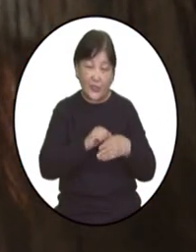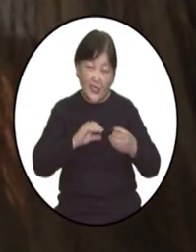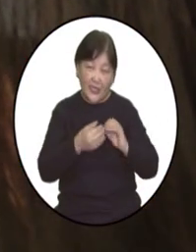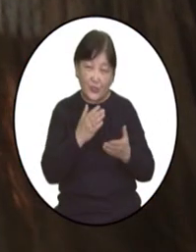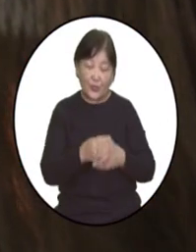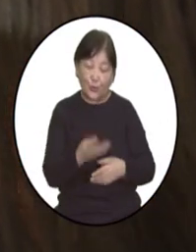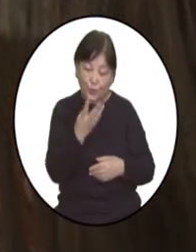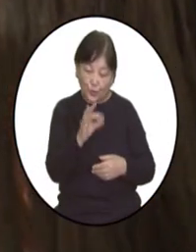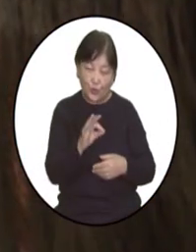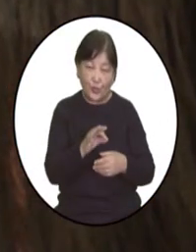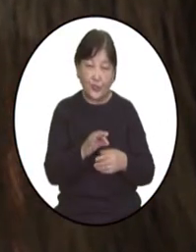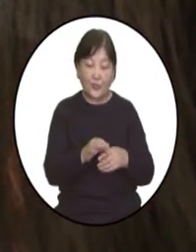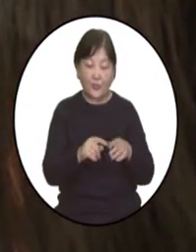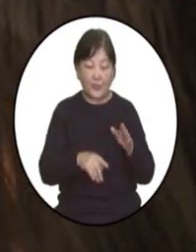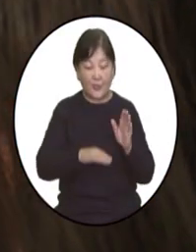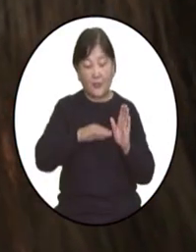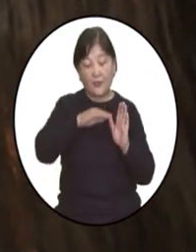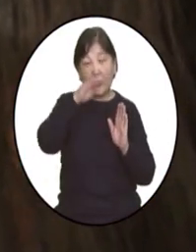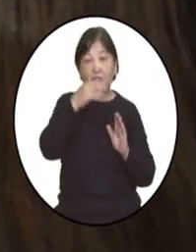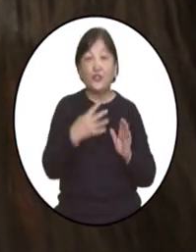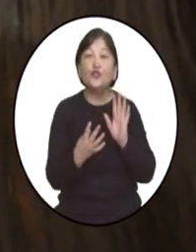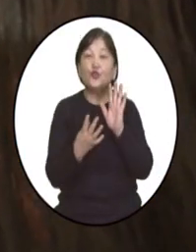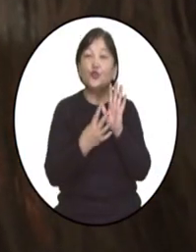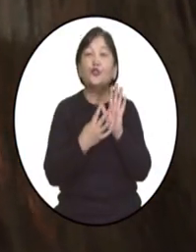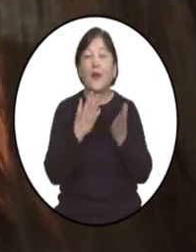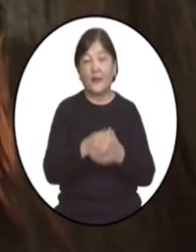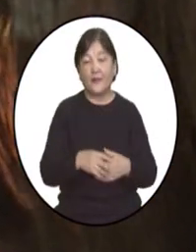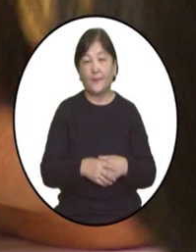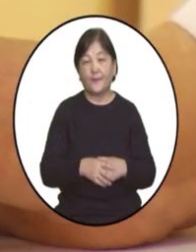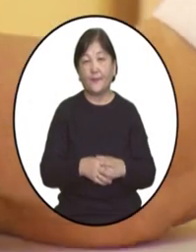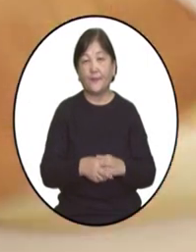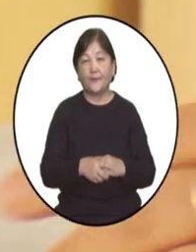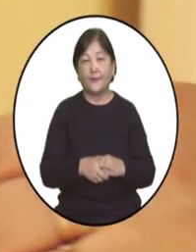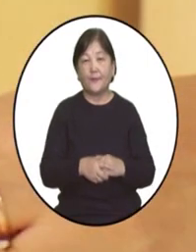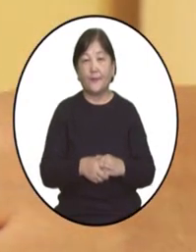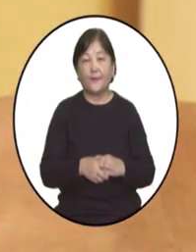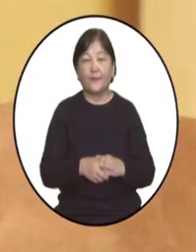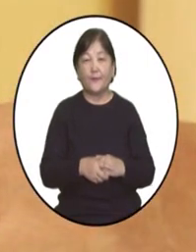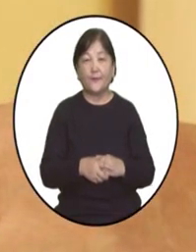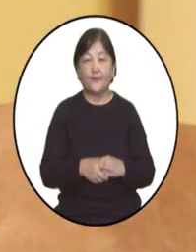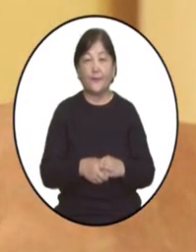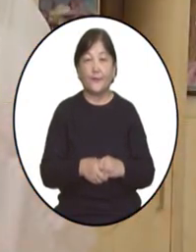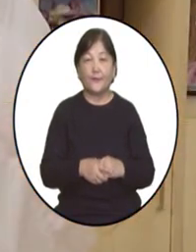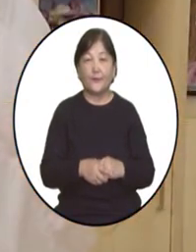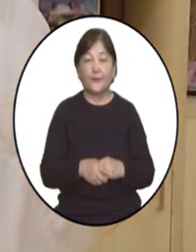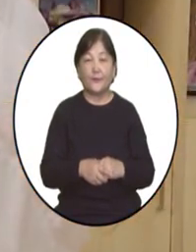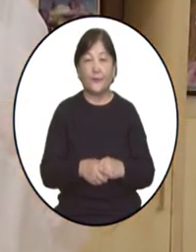За 40 дээр 9 байна. 9. 40 дээр 9.